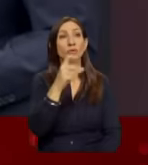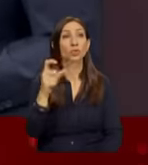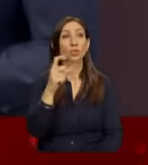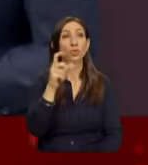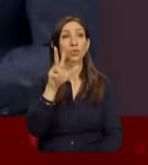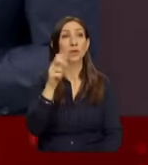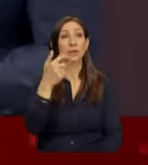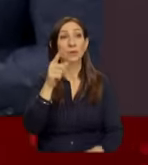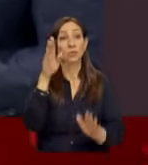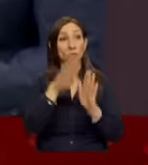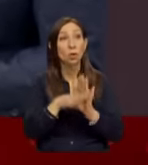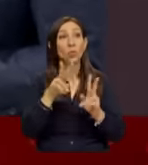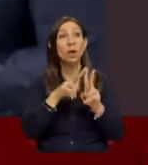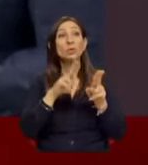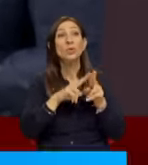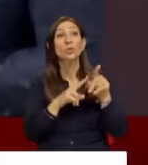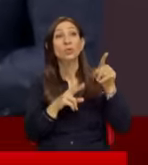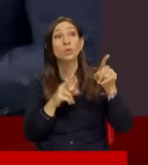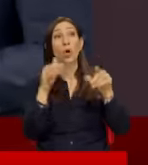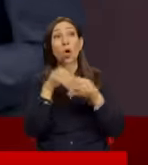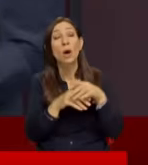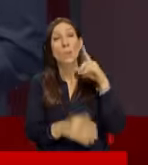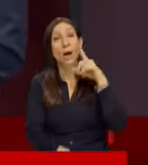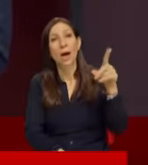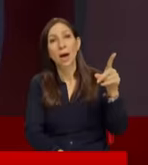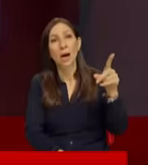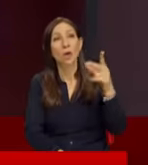3.936.000'e düştü. Bak şimdi Murat Kurum'un oylarına bakın.